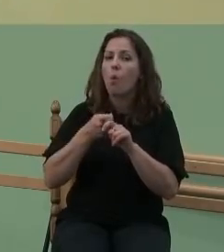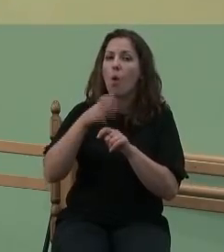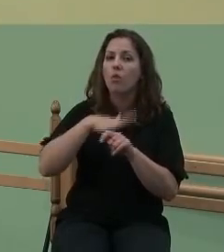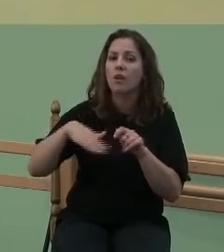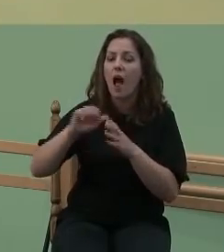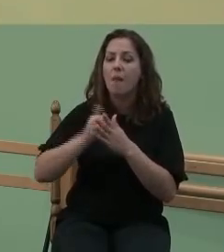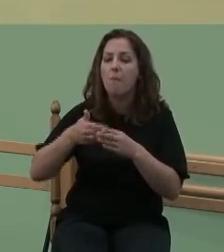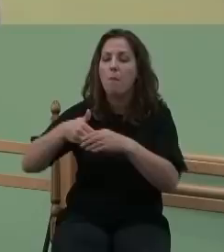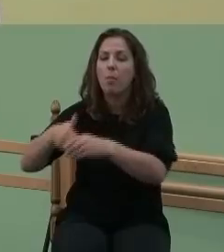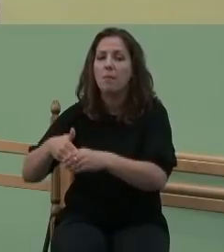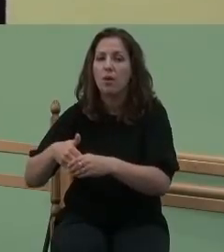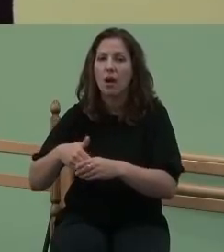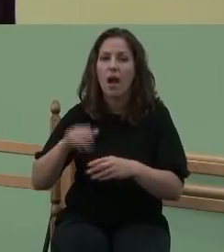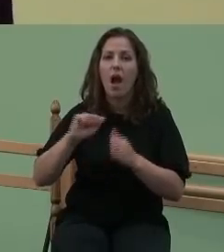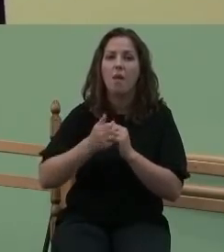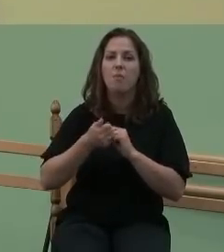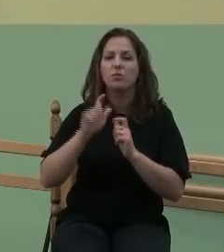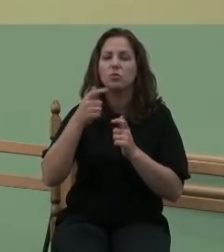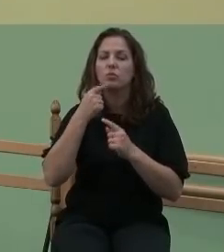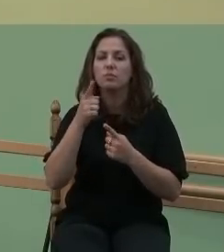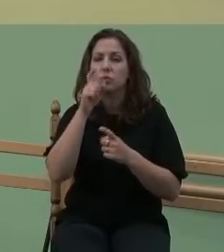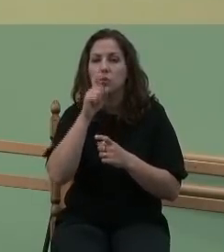mu rękę, albo poda mu złe słowo.